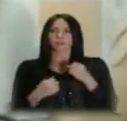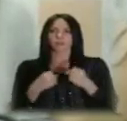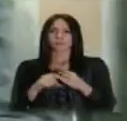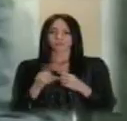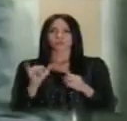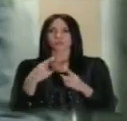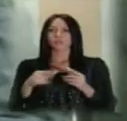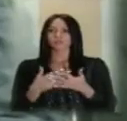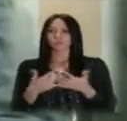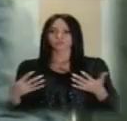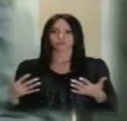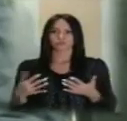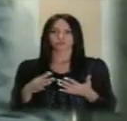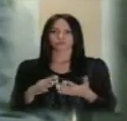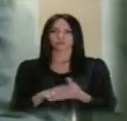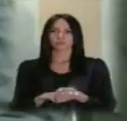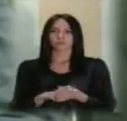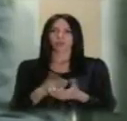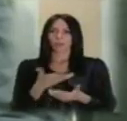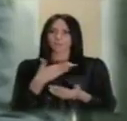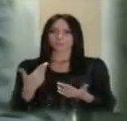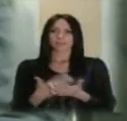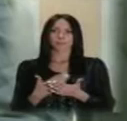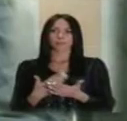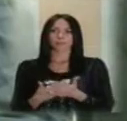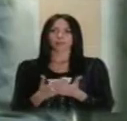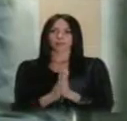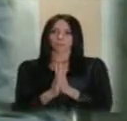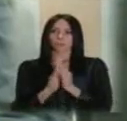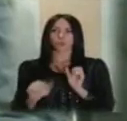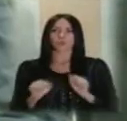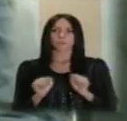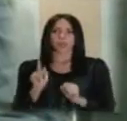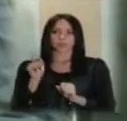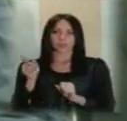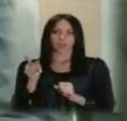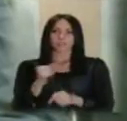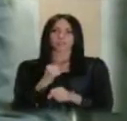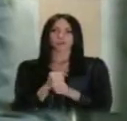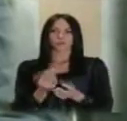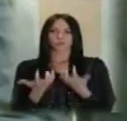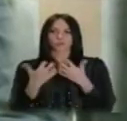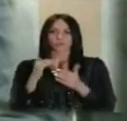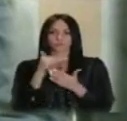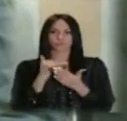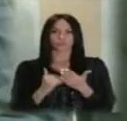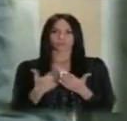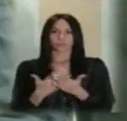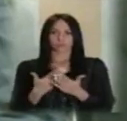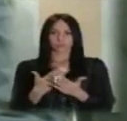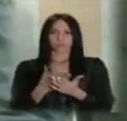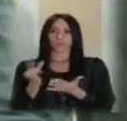ремонту. Ми, наприклад, попросили департамент зробити такий розрахуночок і отримали